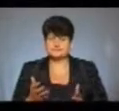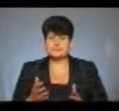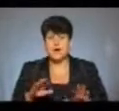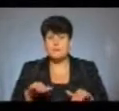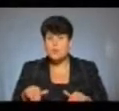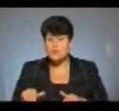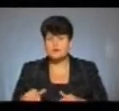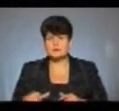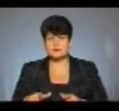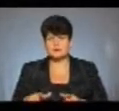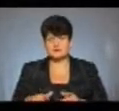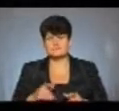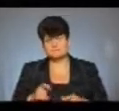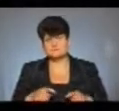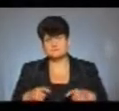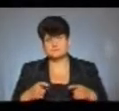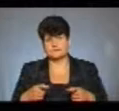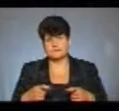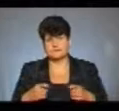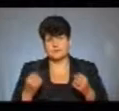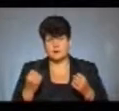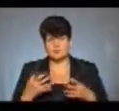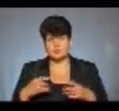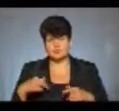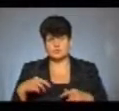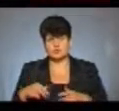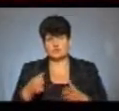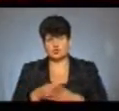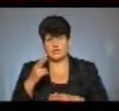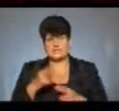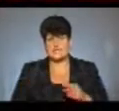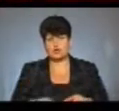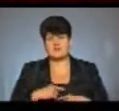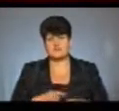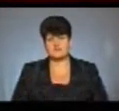Потім якось взяв свій темп і пішов, просто йшов до кінця, до фінішу.